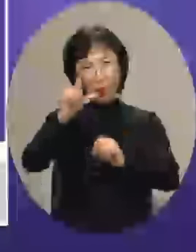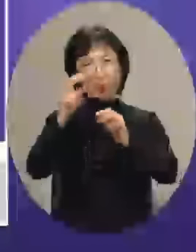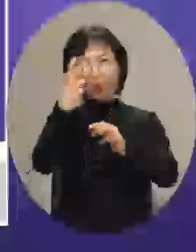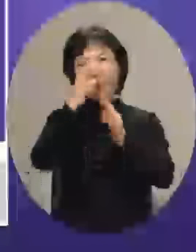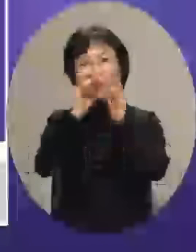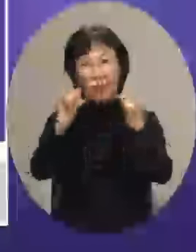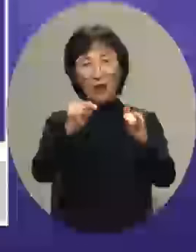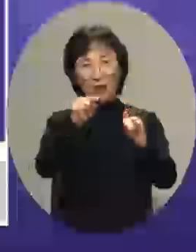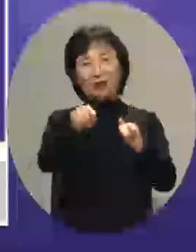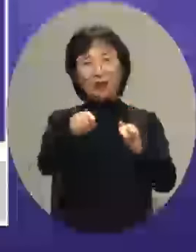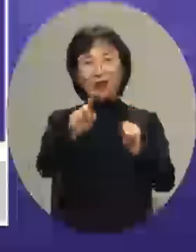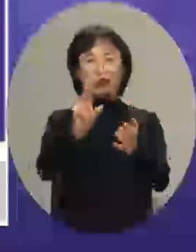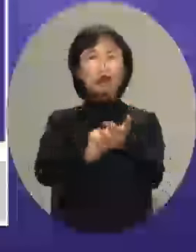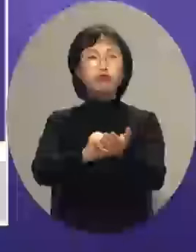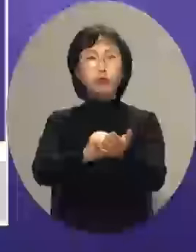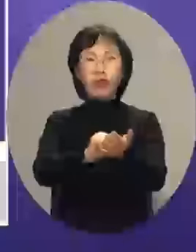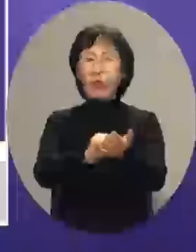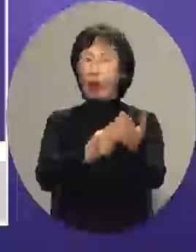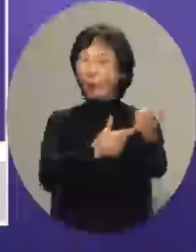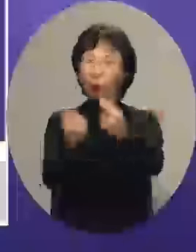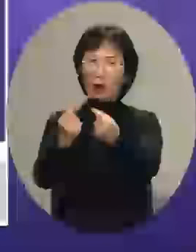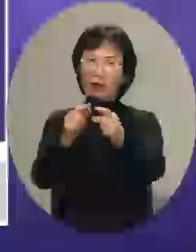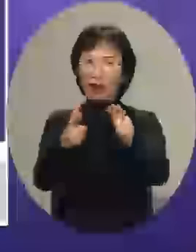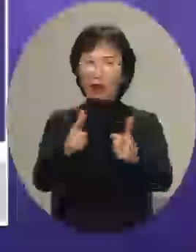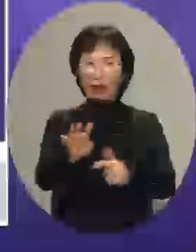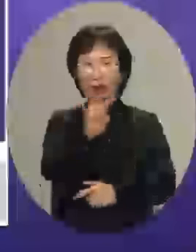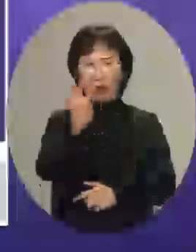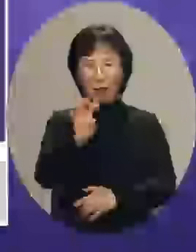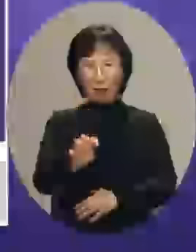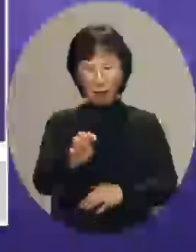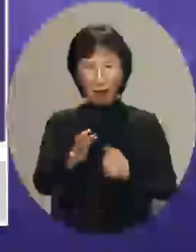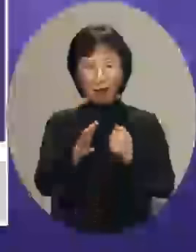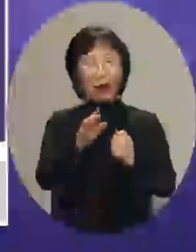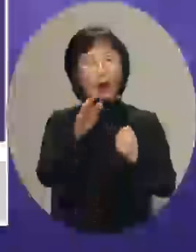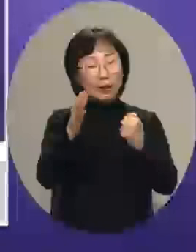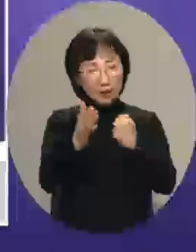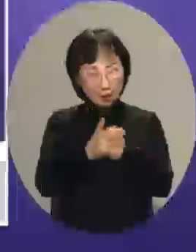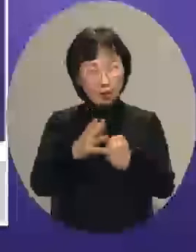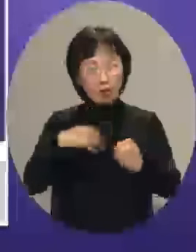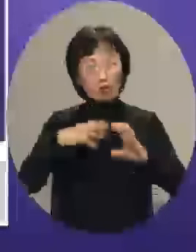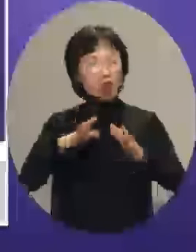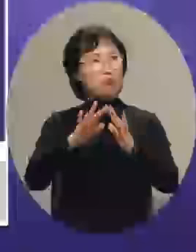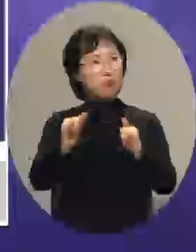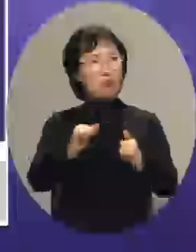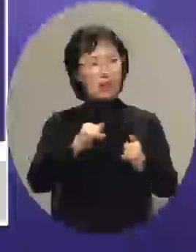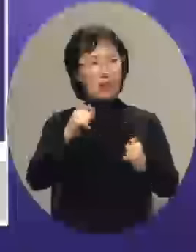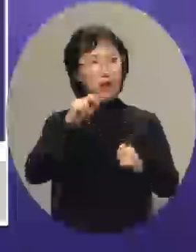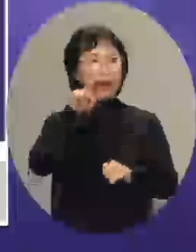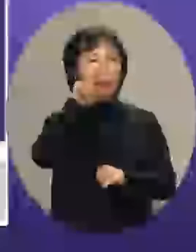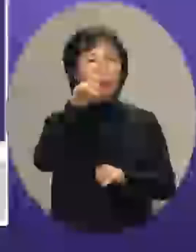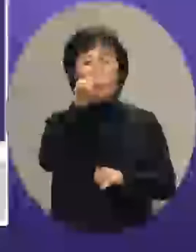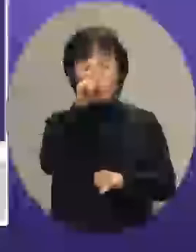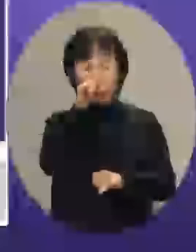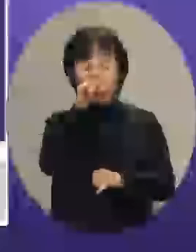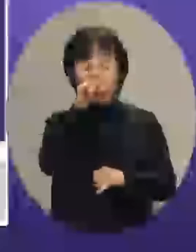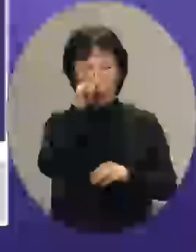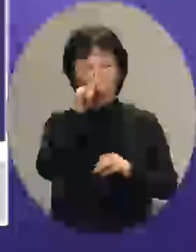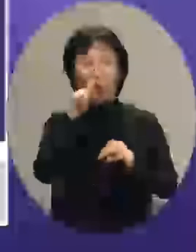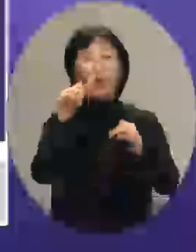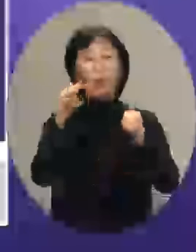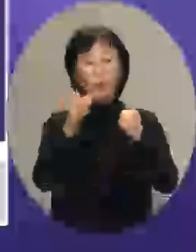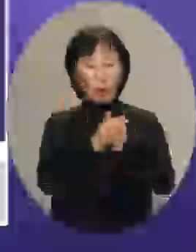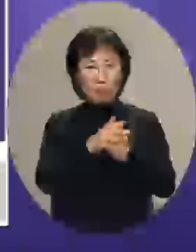다 이런 문제가 있는 것 아니냐라고 하는 것이 그냥 국민의 의심 아닙니까? 그렇습니다. 그러면 저는 최소한